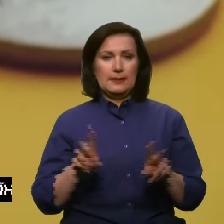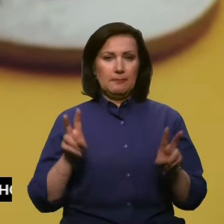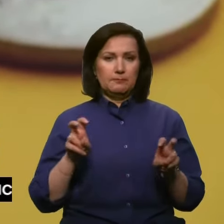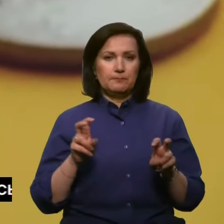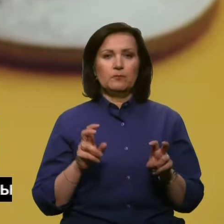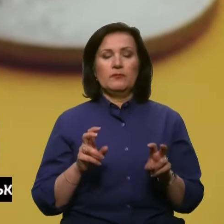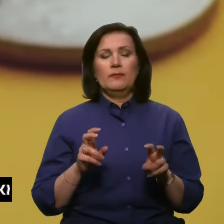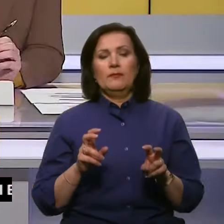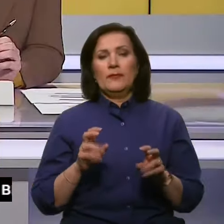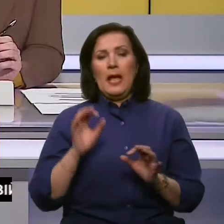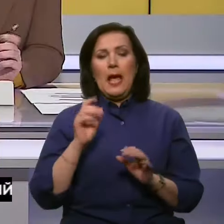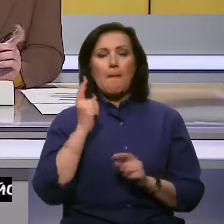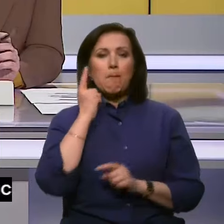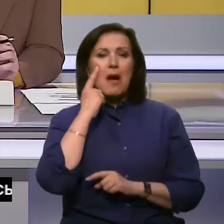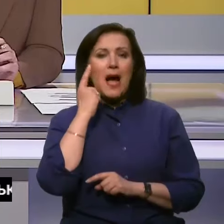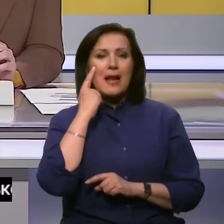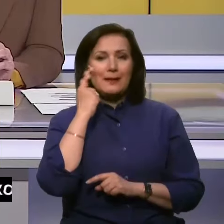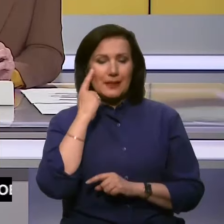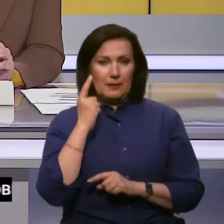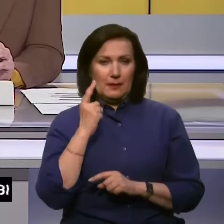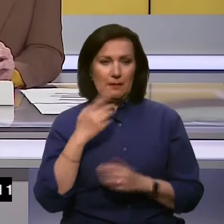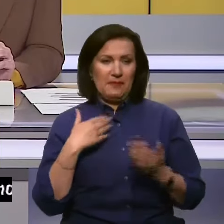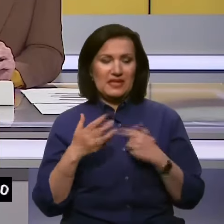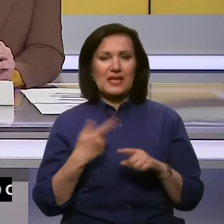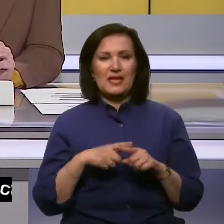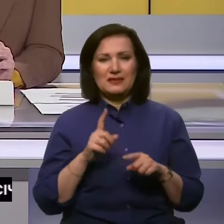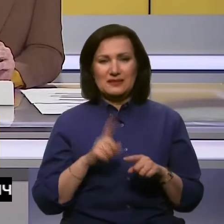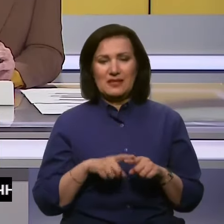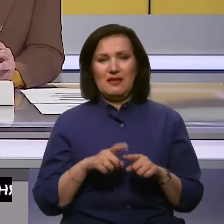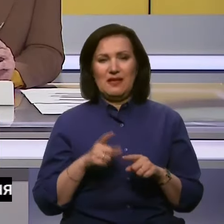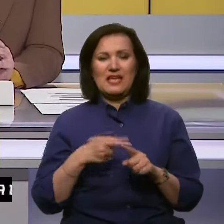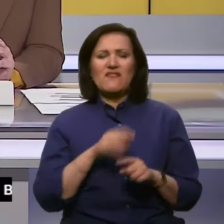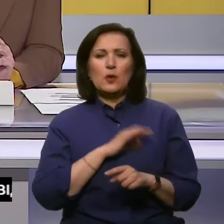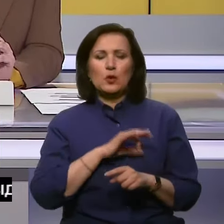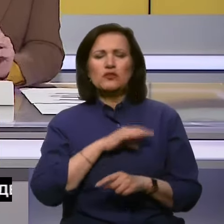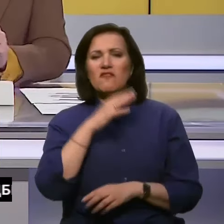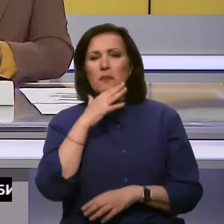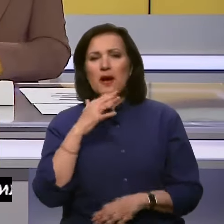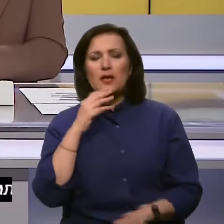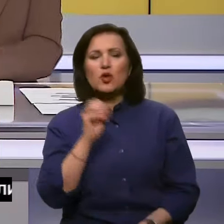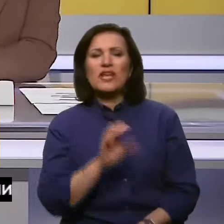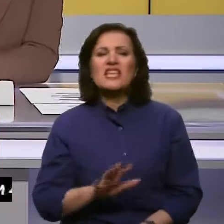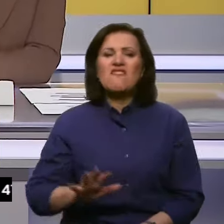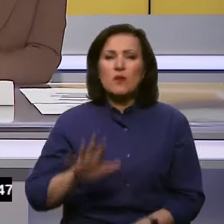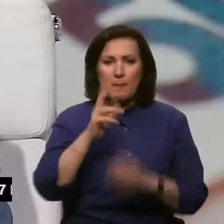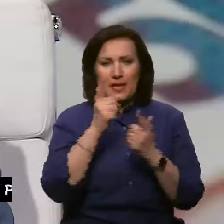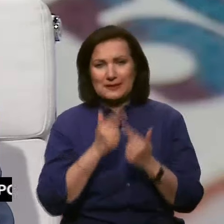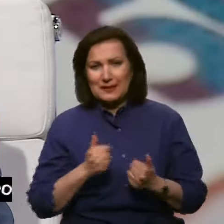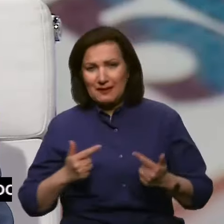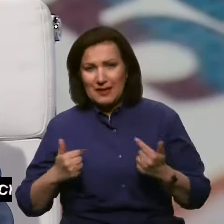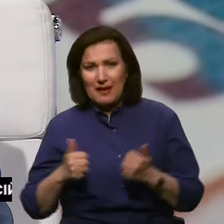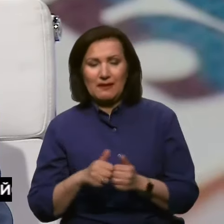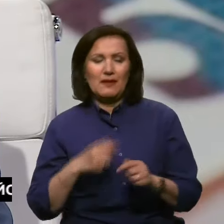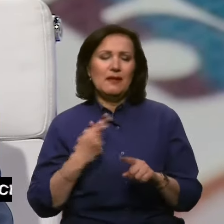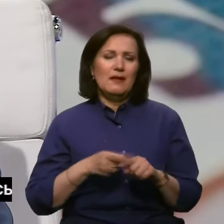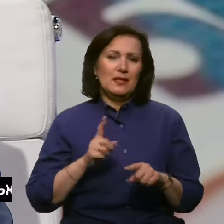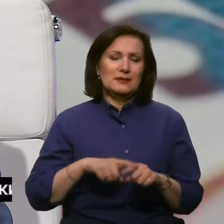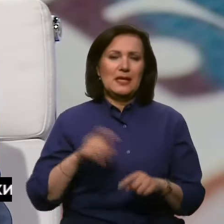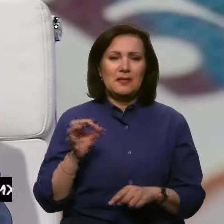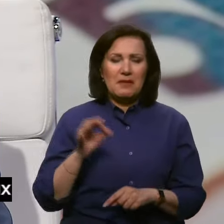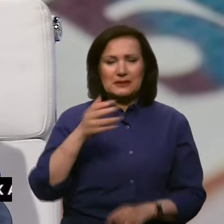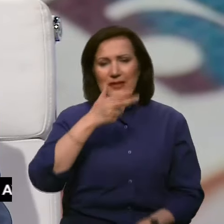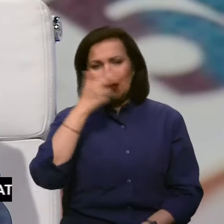так званий бальний підхід, він використовується в багатьох європейських країнах, це і Німеччина, і Австрія, і Литва, і Кіпр, і дуже